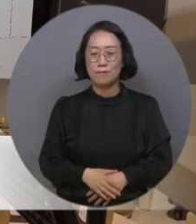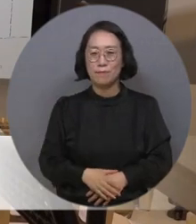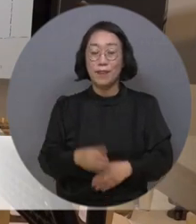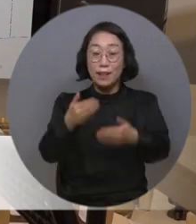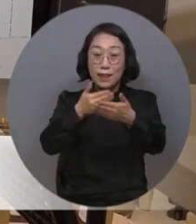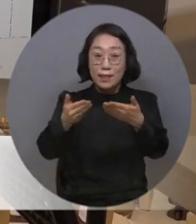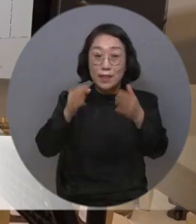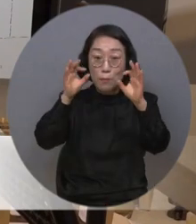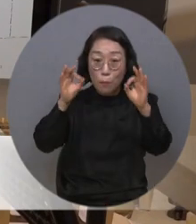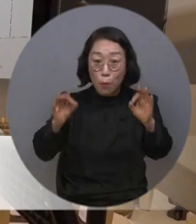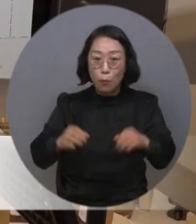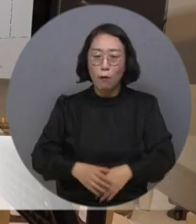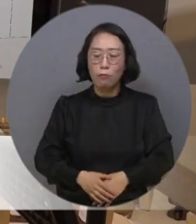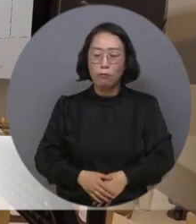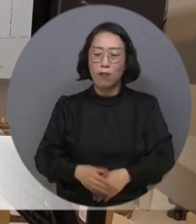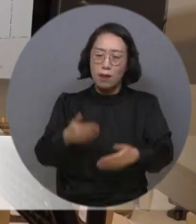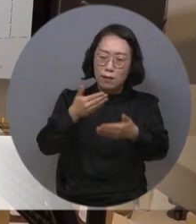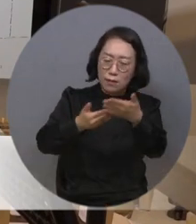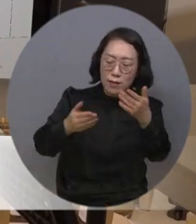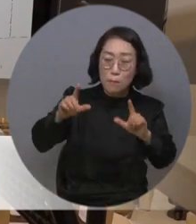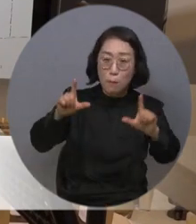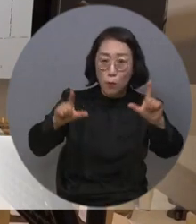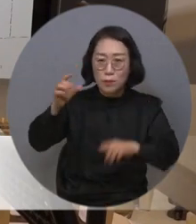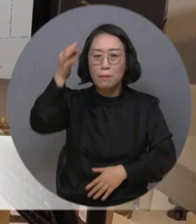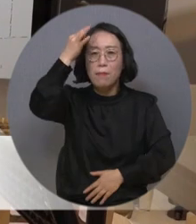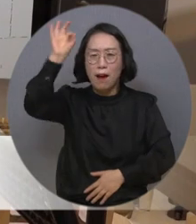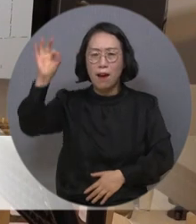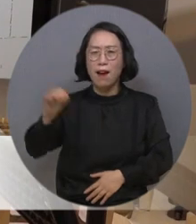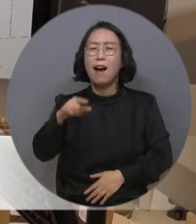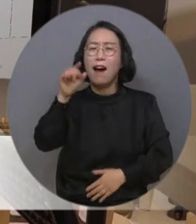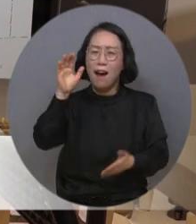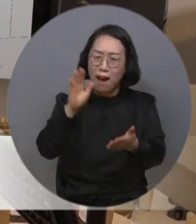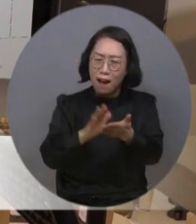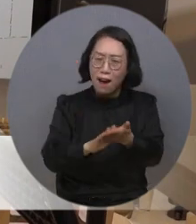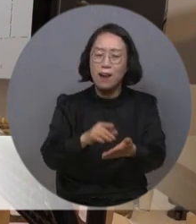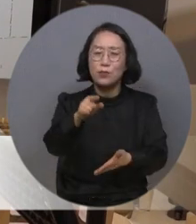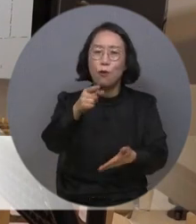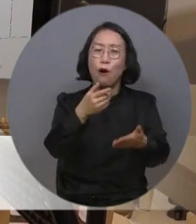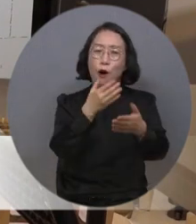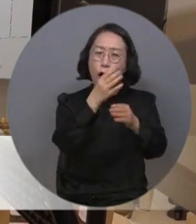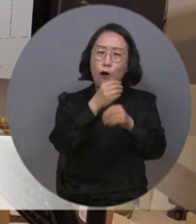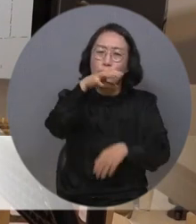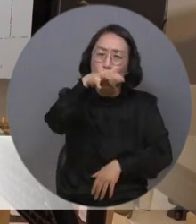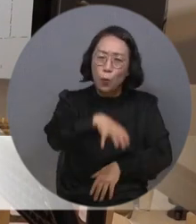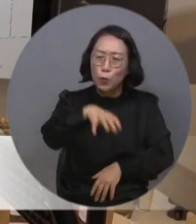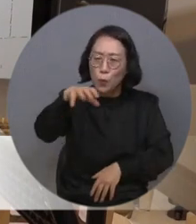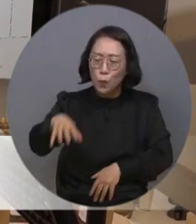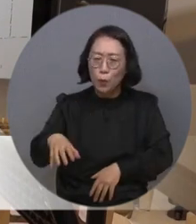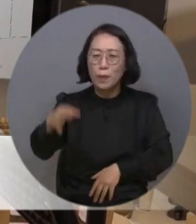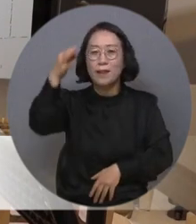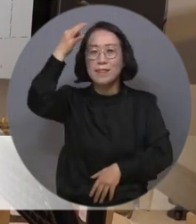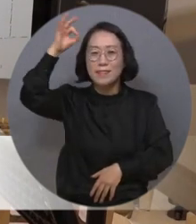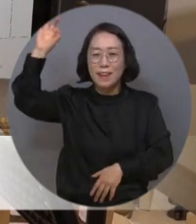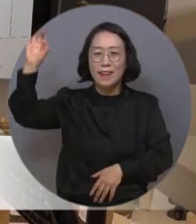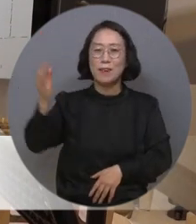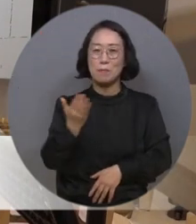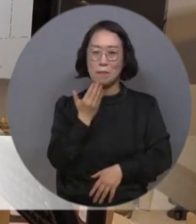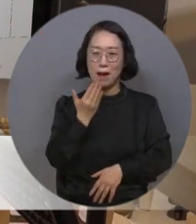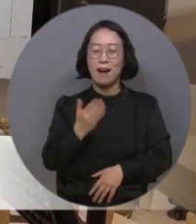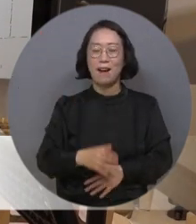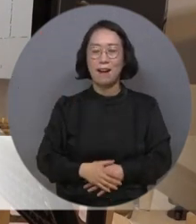그림 보면 그 그리던 때 생각이 나고 저걸 어디서 그렸지 뭐 이런 것도 생각도 할 수 있고 그래.